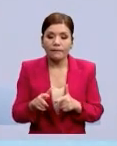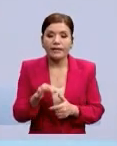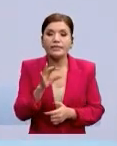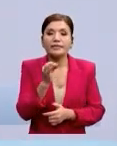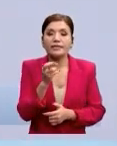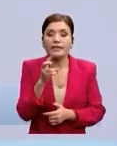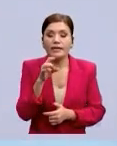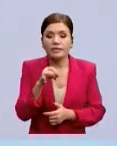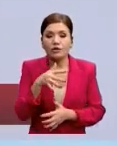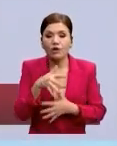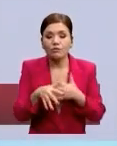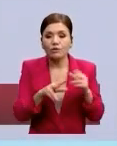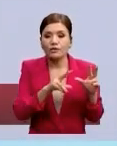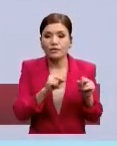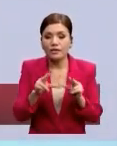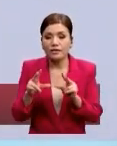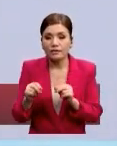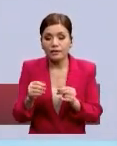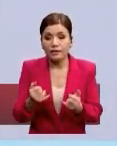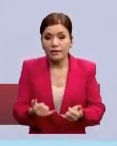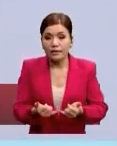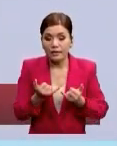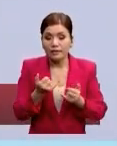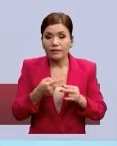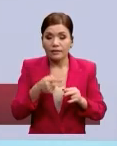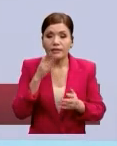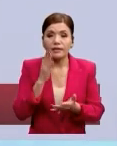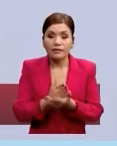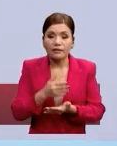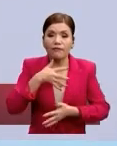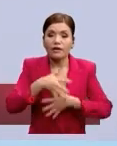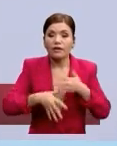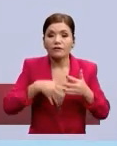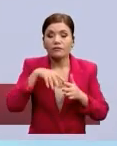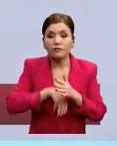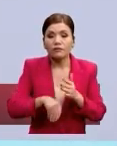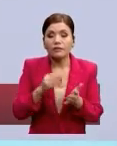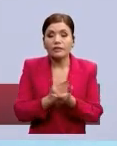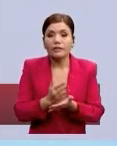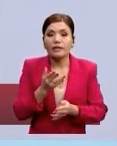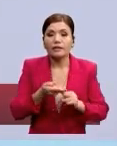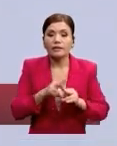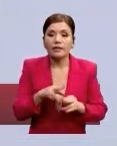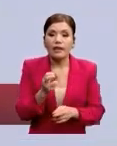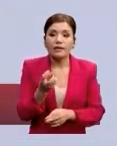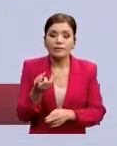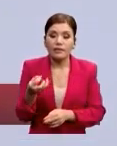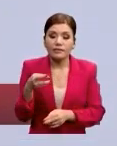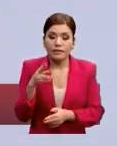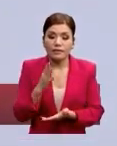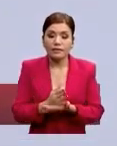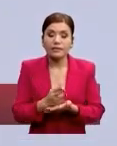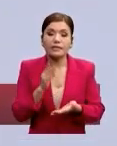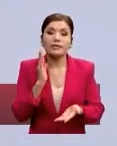серотонин, гормон счастья. Для этого, собственно, и есть в организме человека механизмы адаптации. Поэтому я